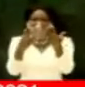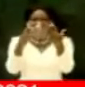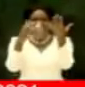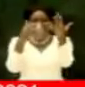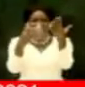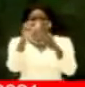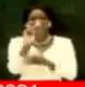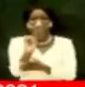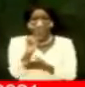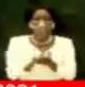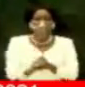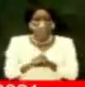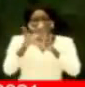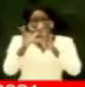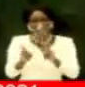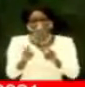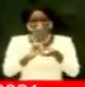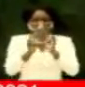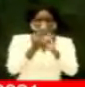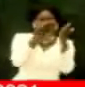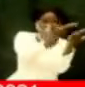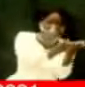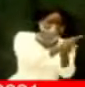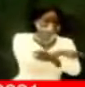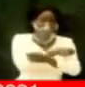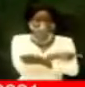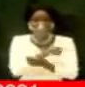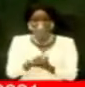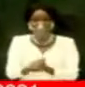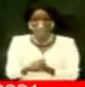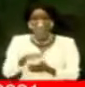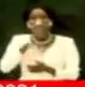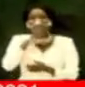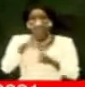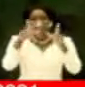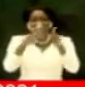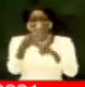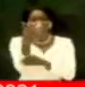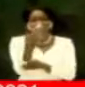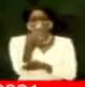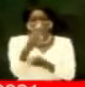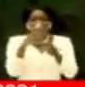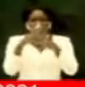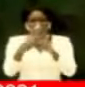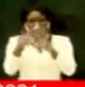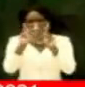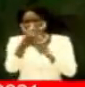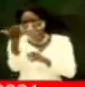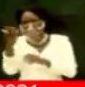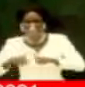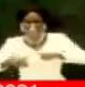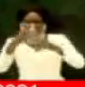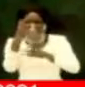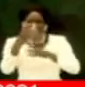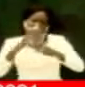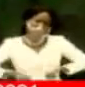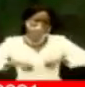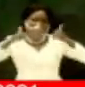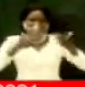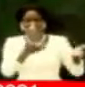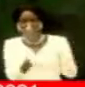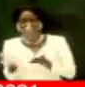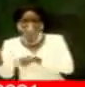2,970. Amena agone kachibadala, maola menewa alipo antufolo, kwa maso antaratu ena, achira, atuluka